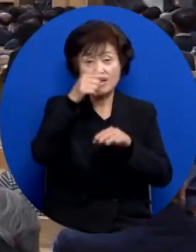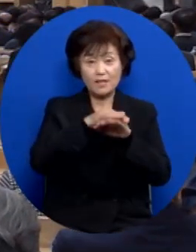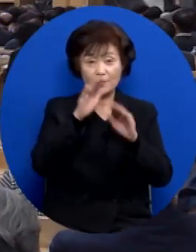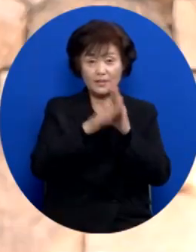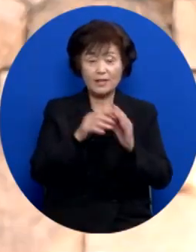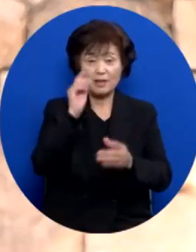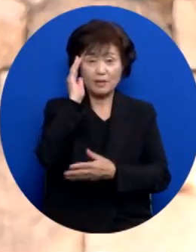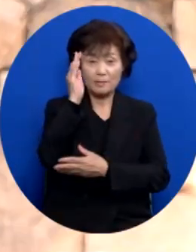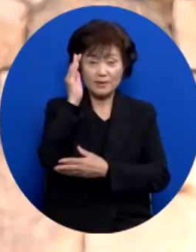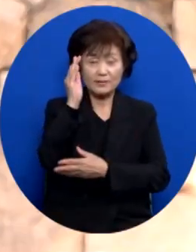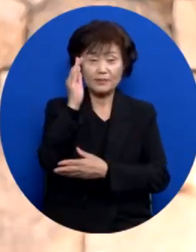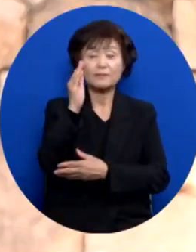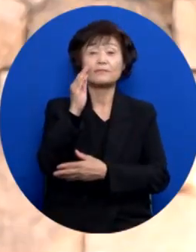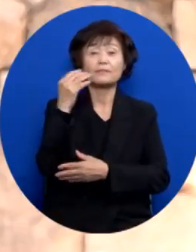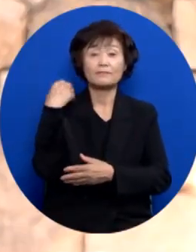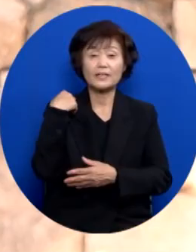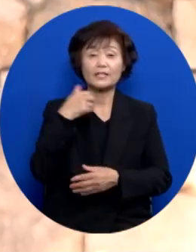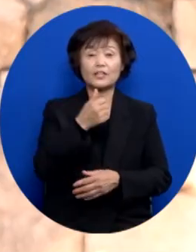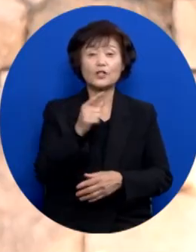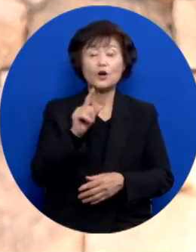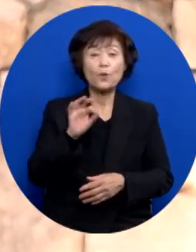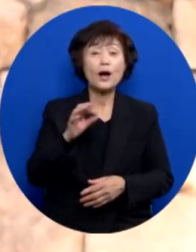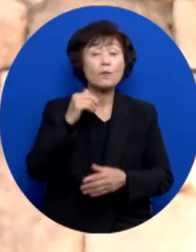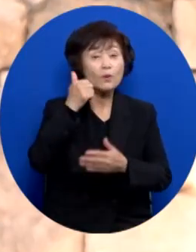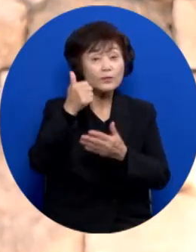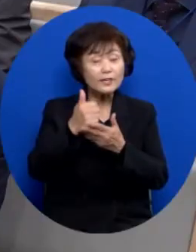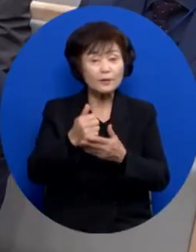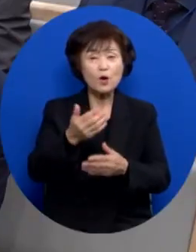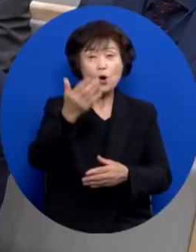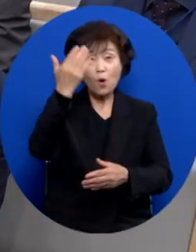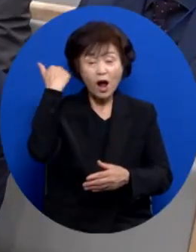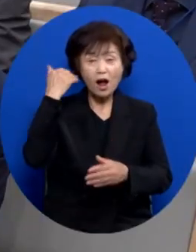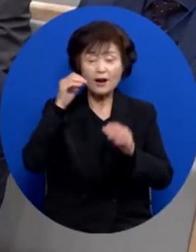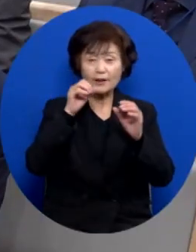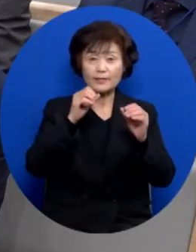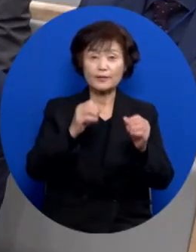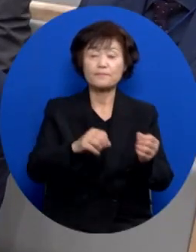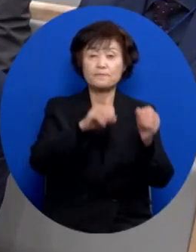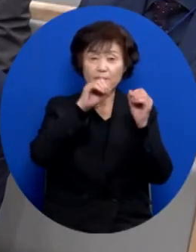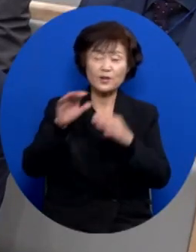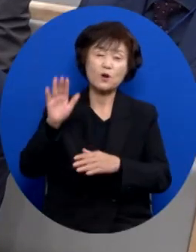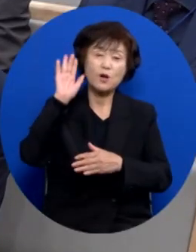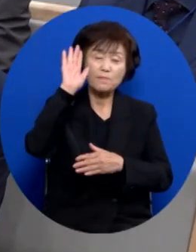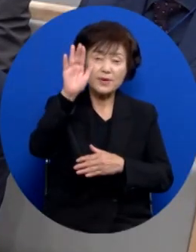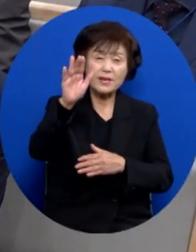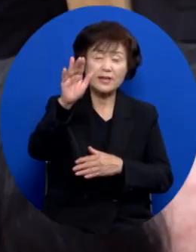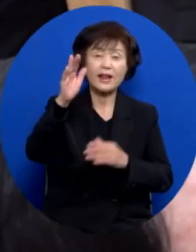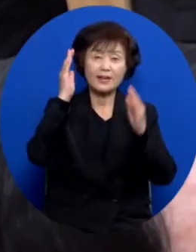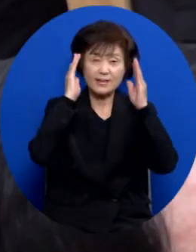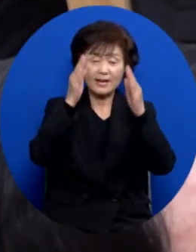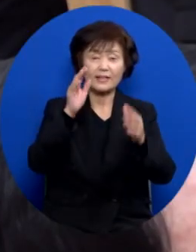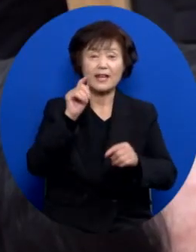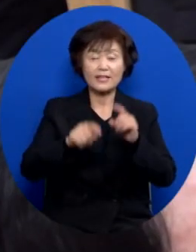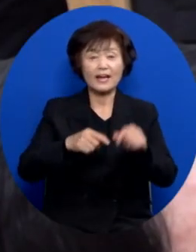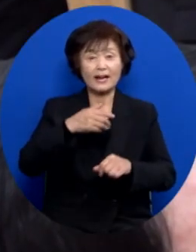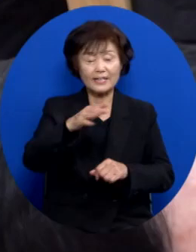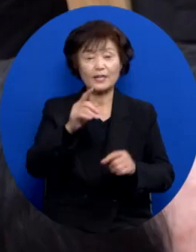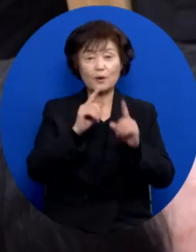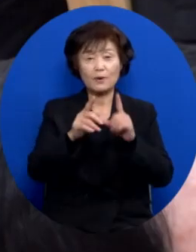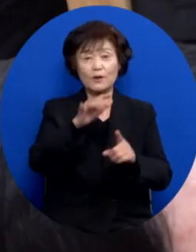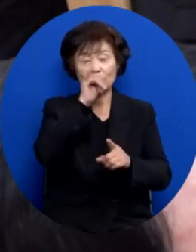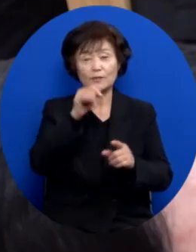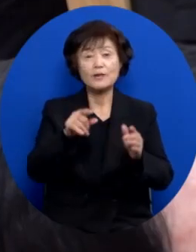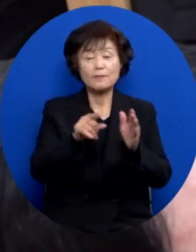말씀을 전한 중앙연회 한종우 감독은 과거의 것은 버리고 미래를 향해야 한다며 영성 수련회를 통해 다시금